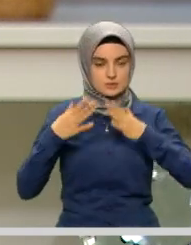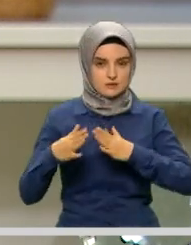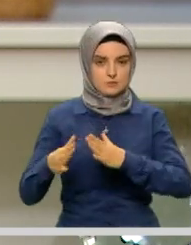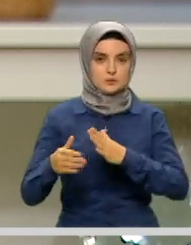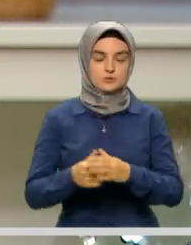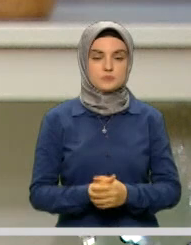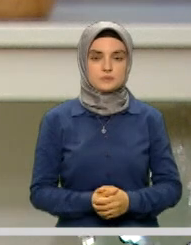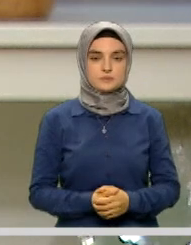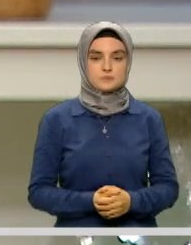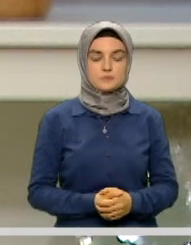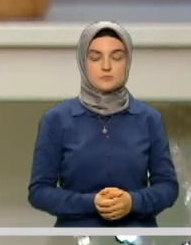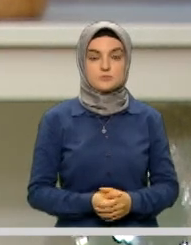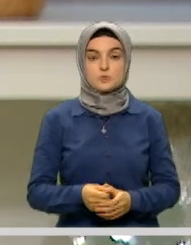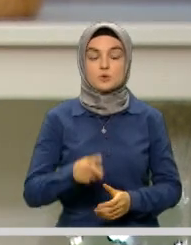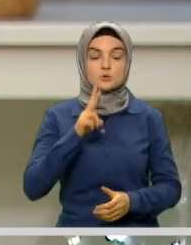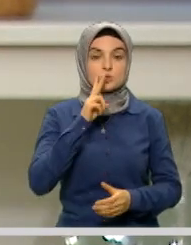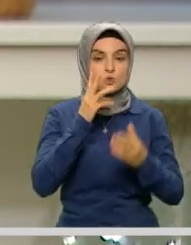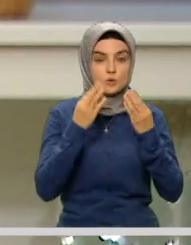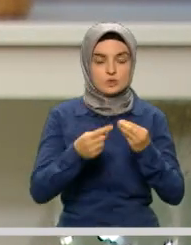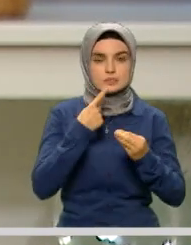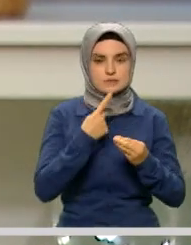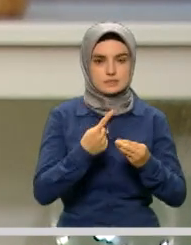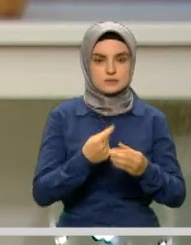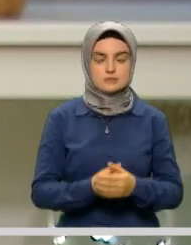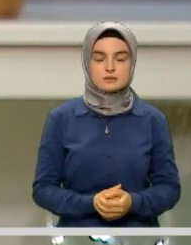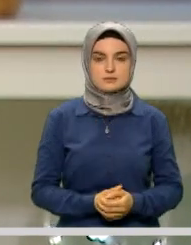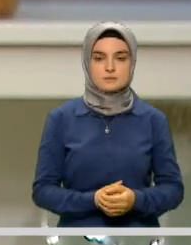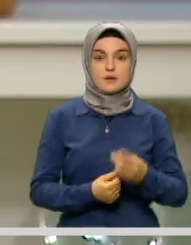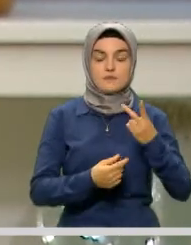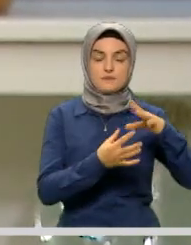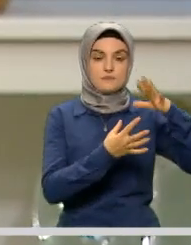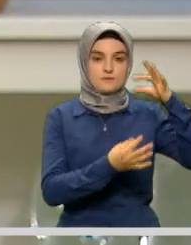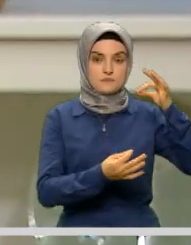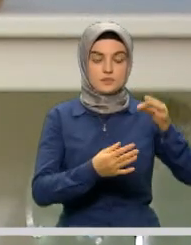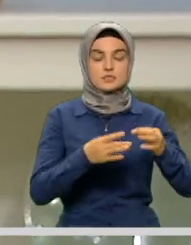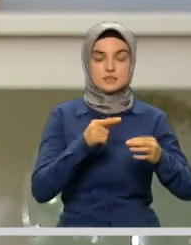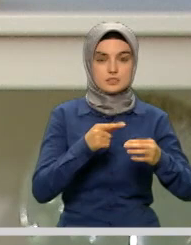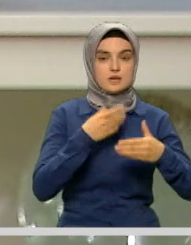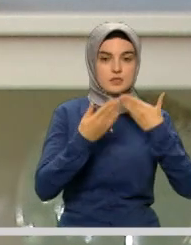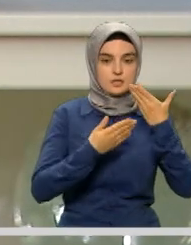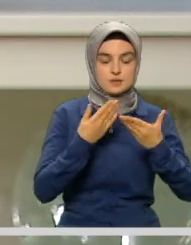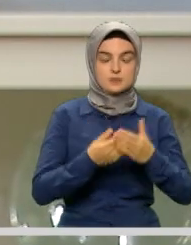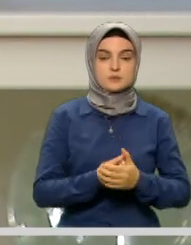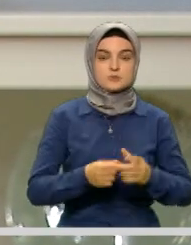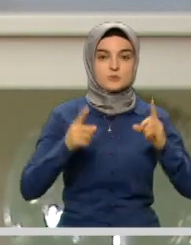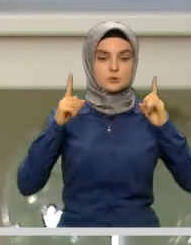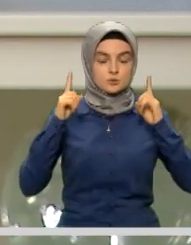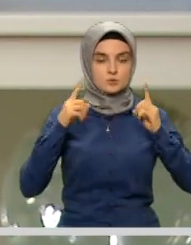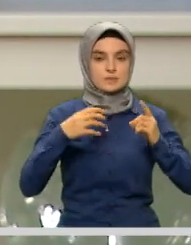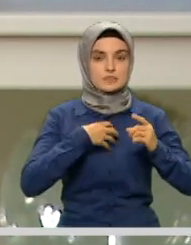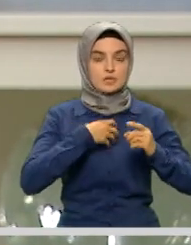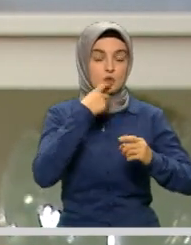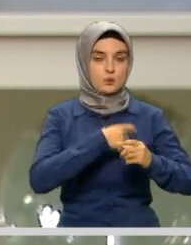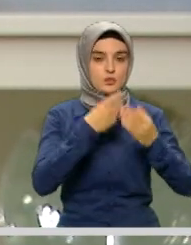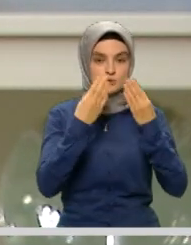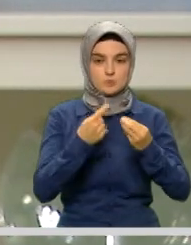ediyoruz. Hocam en son dediniz ki Hazreti Vahşi'den örnek kendi vererek, cinsin, bağlayarak, evet, tövbenin kendi cinsinden olması. Yani